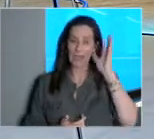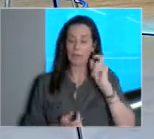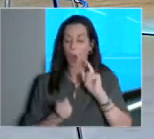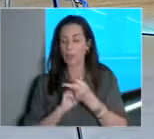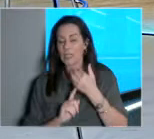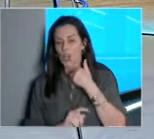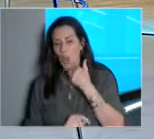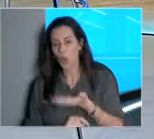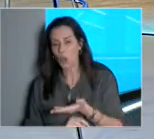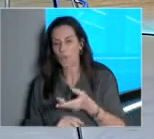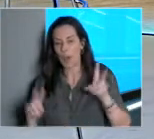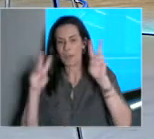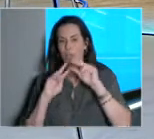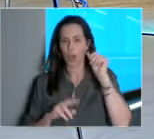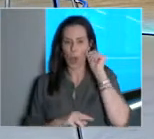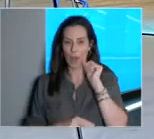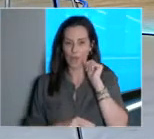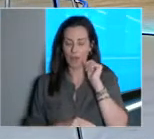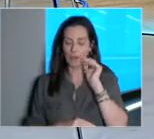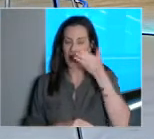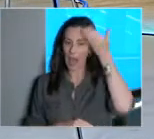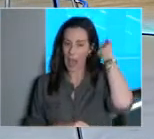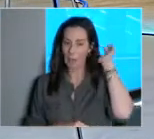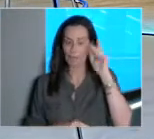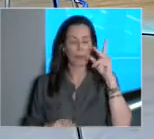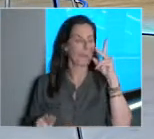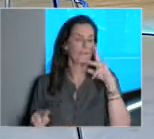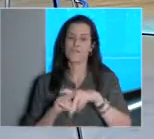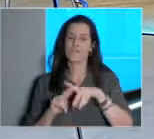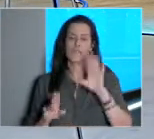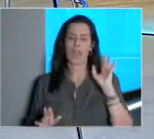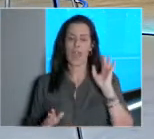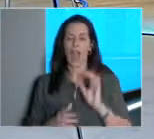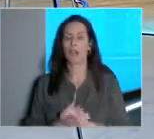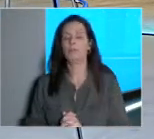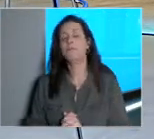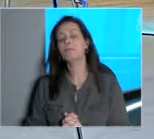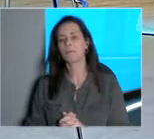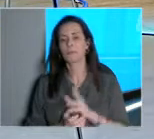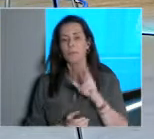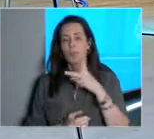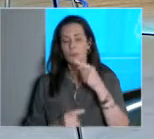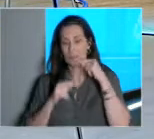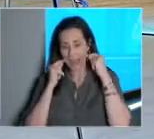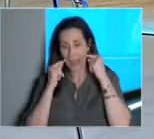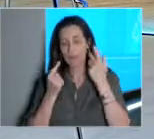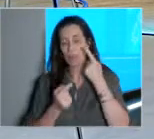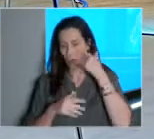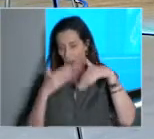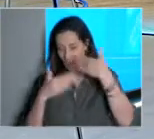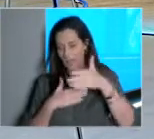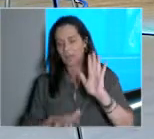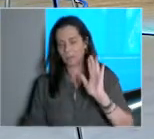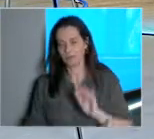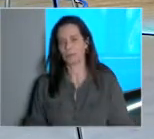טובה לכחול לבן וכמה יאיר לפיד מפריע בדרך להחלפת השלטון. פה יש תמונה מחויכת, בואו נראה